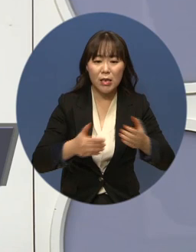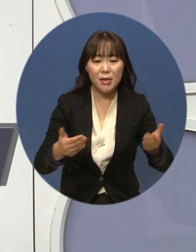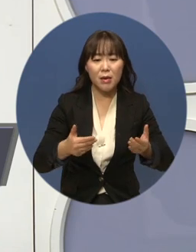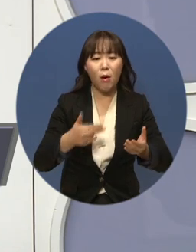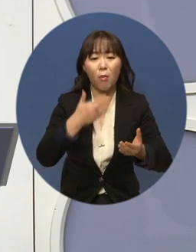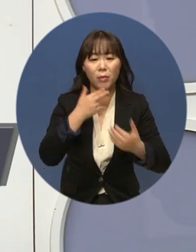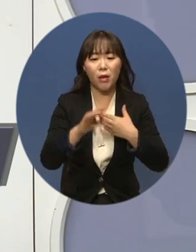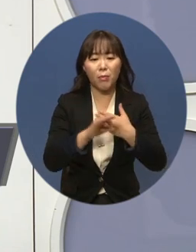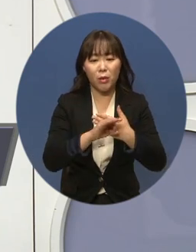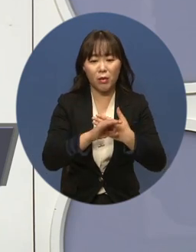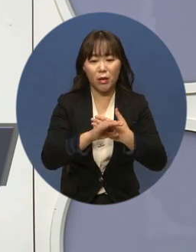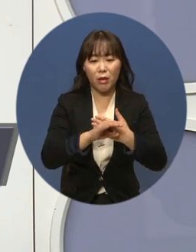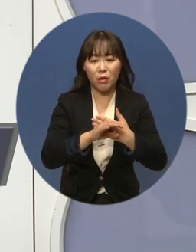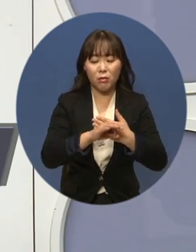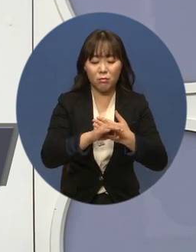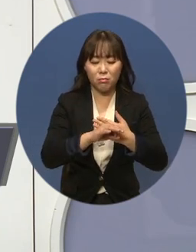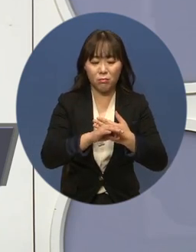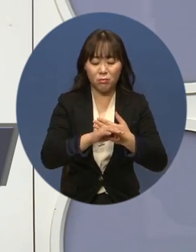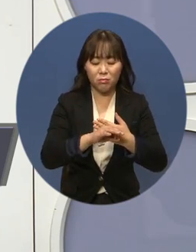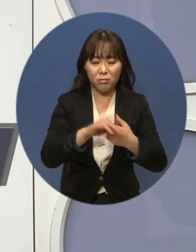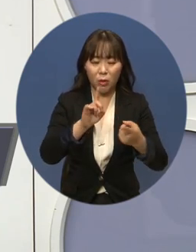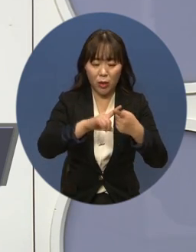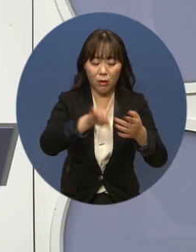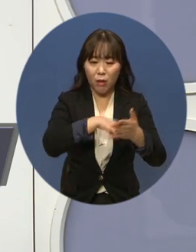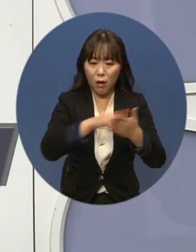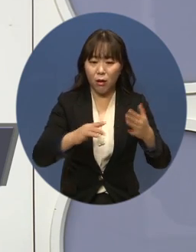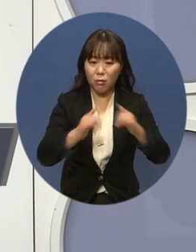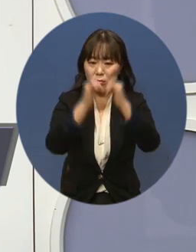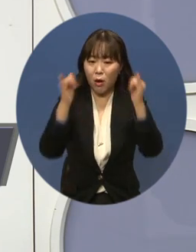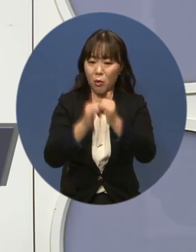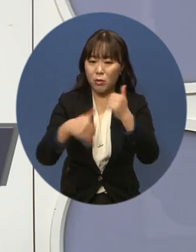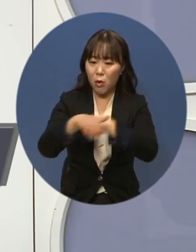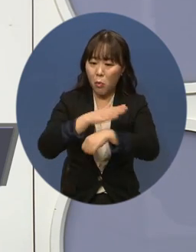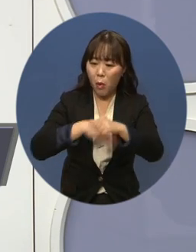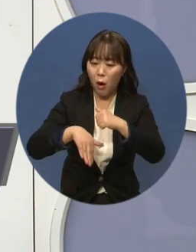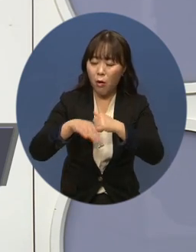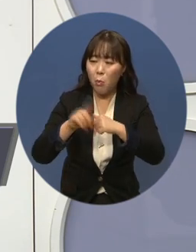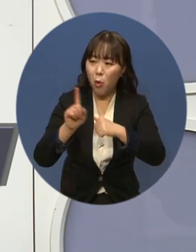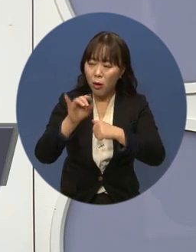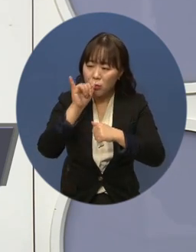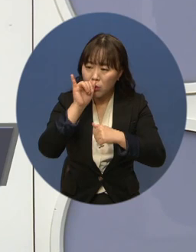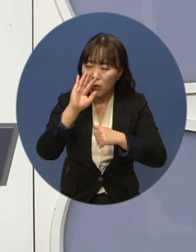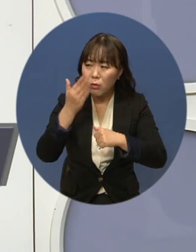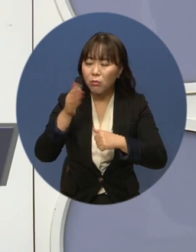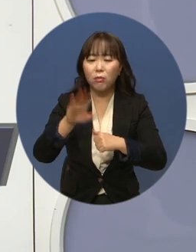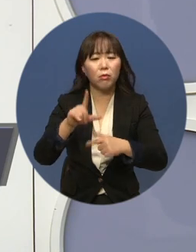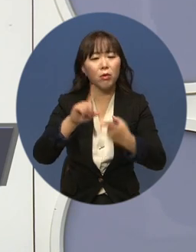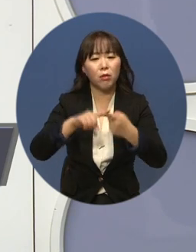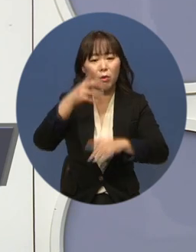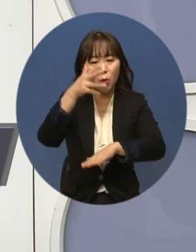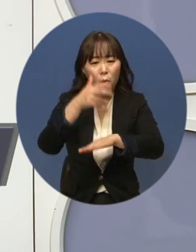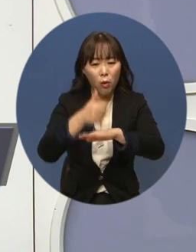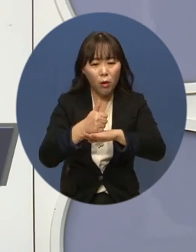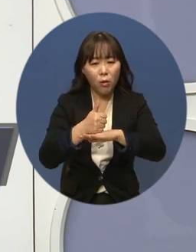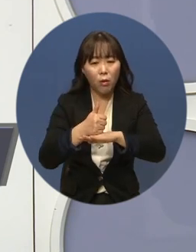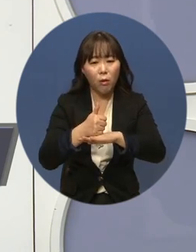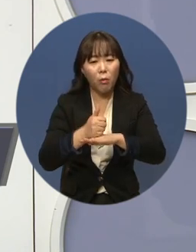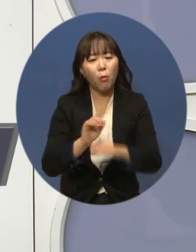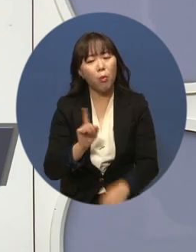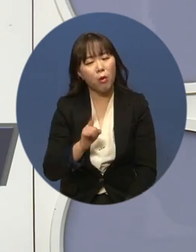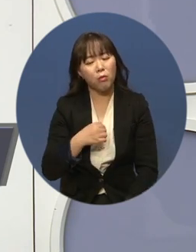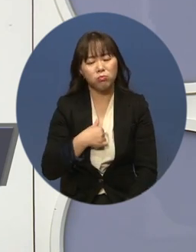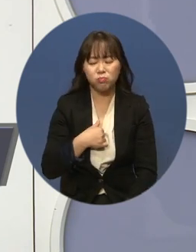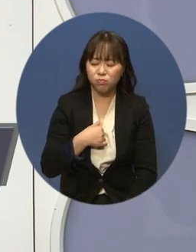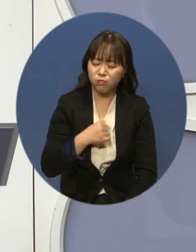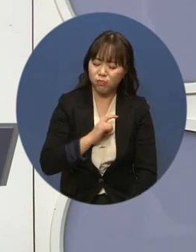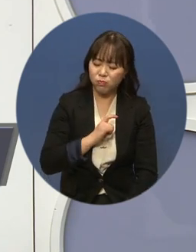사회 구조적으로 반영이 돼야 하는데 이게 어디에서 이렇게 이런 결과가 나온가 이렇게 어린 마음에